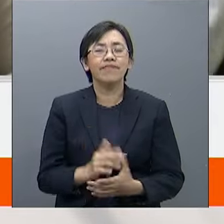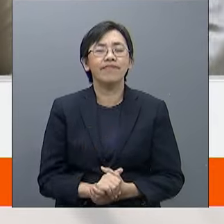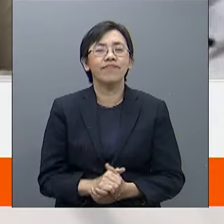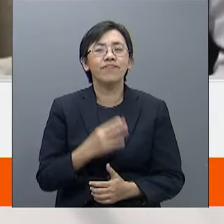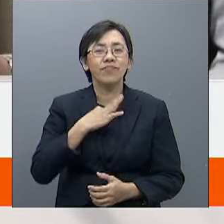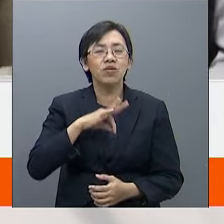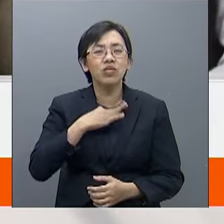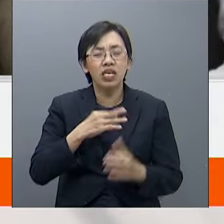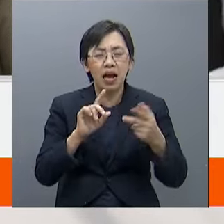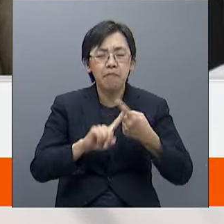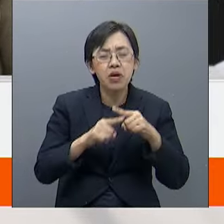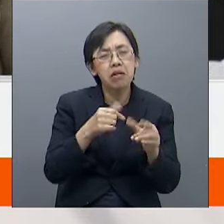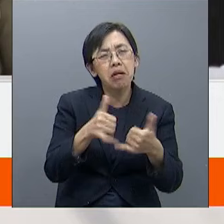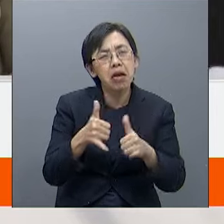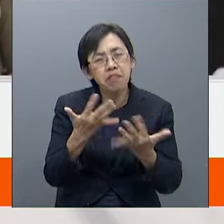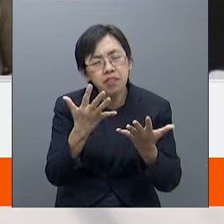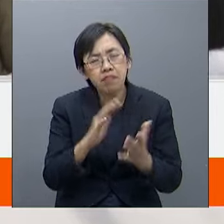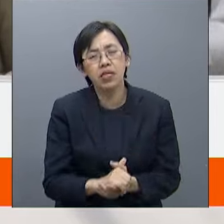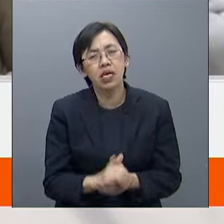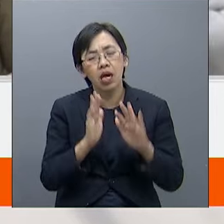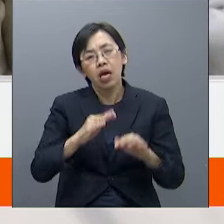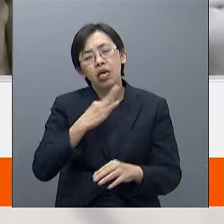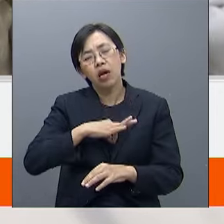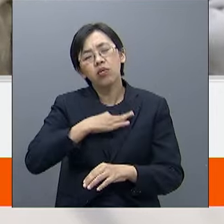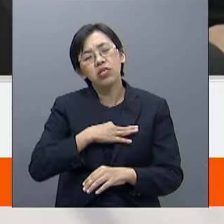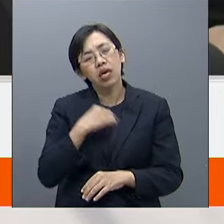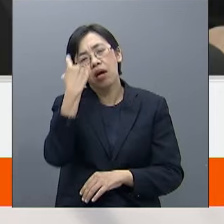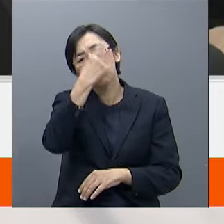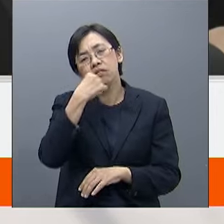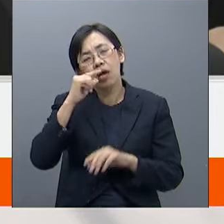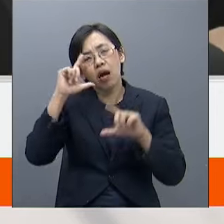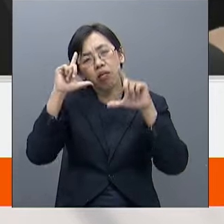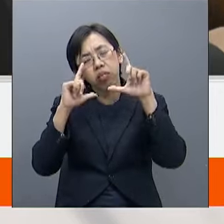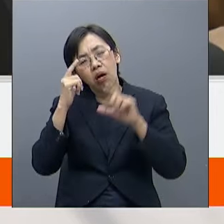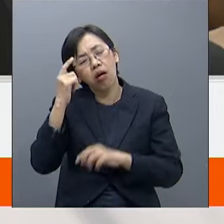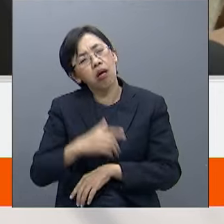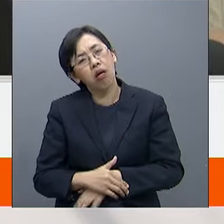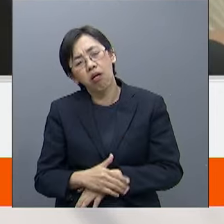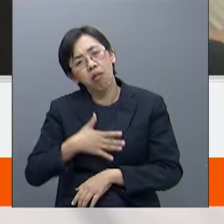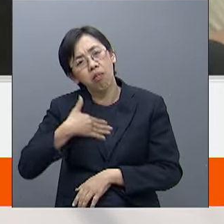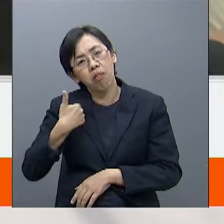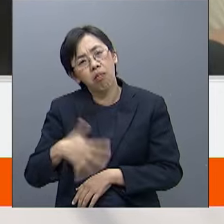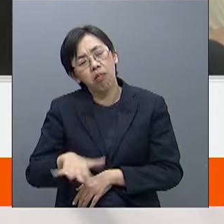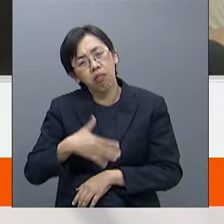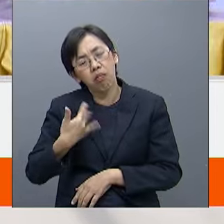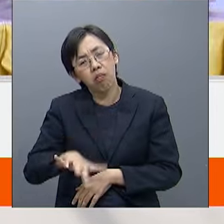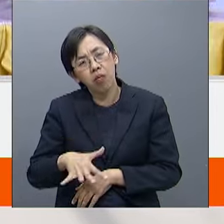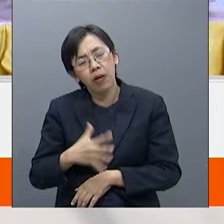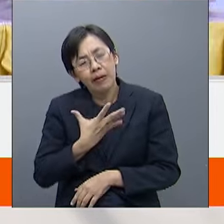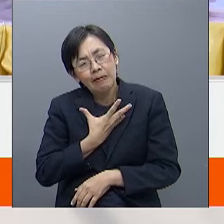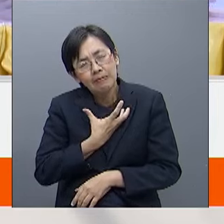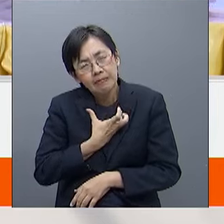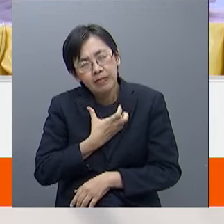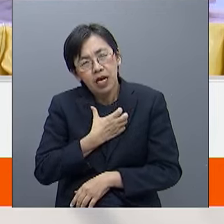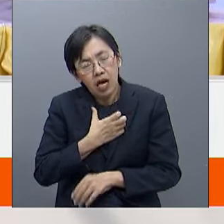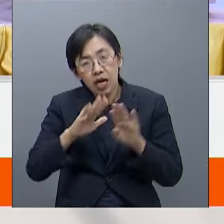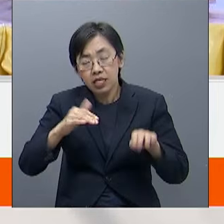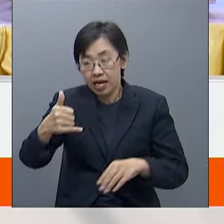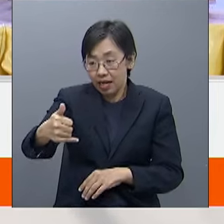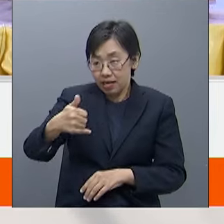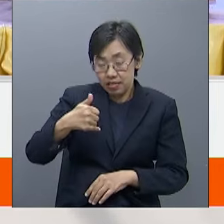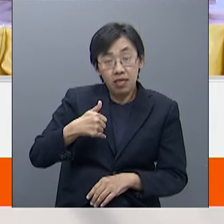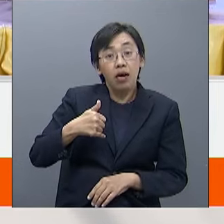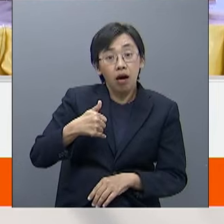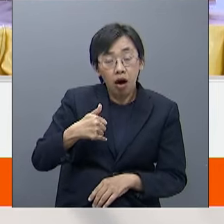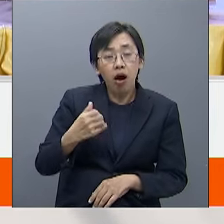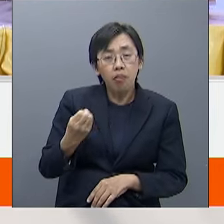ค่อยเล่นด้วยหรือเด็กที่ดูไม่มีความสุขดูเก็บกดนะคะอันเนี้ยหรือเด็กที่แล้วได้เดินเข้ามาบอกเราว่าเ